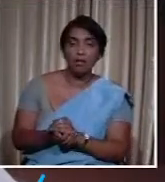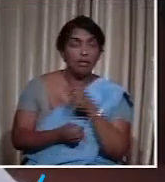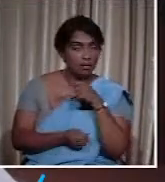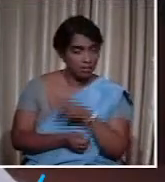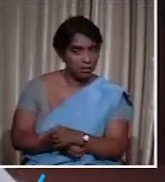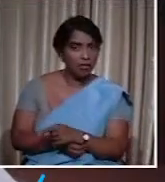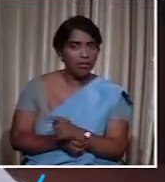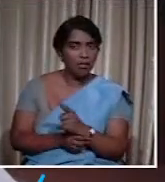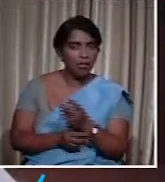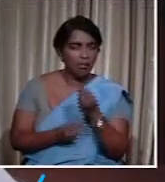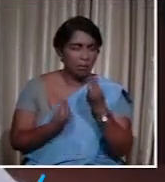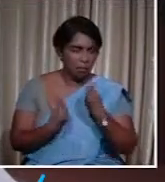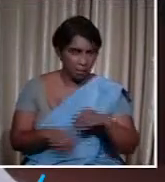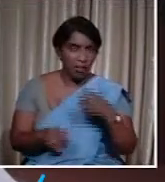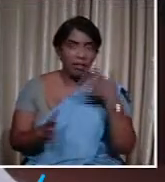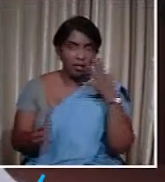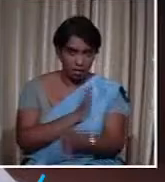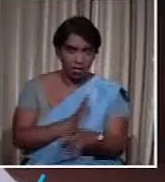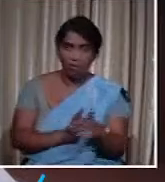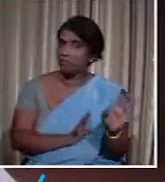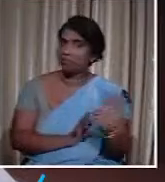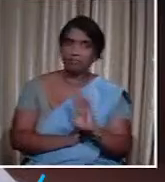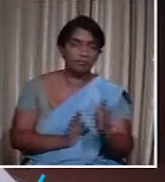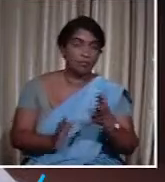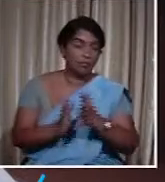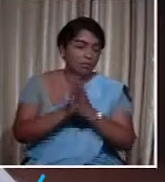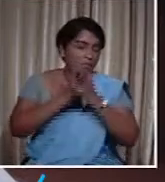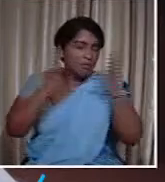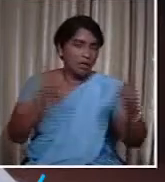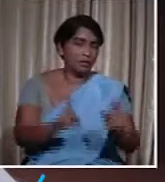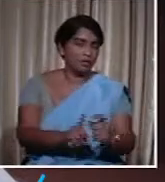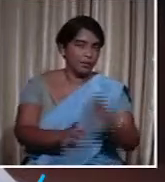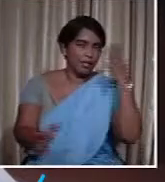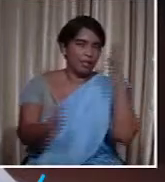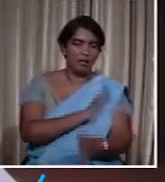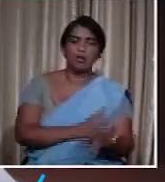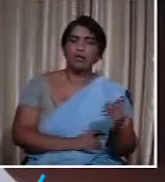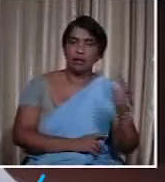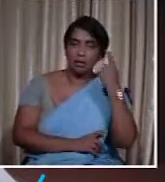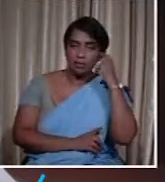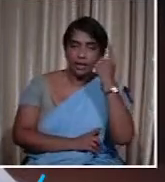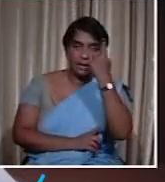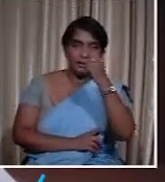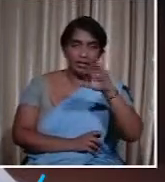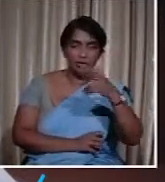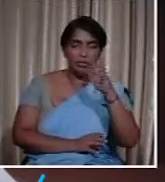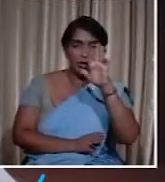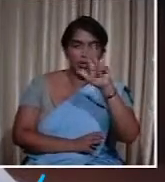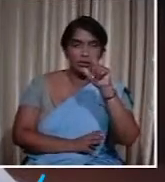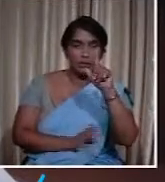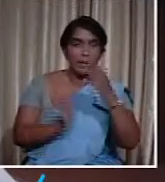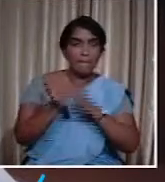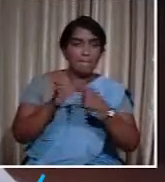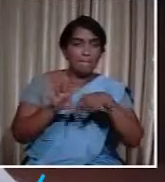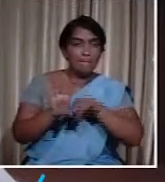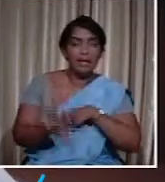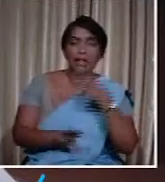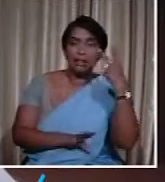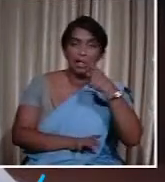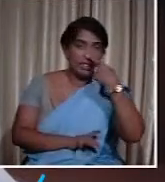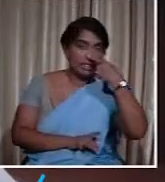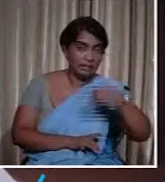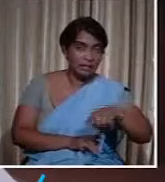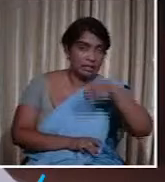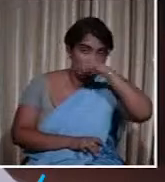එය සරල අත්වරද්දද මම මාරාන්තික අත්වරදි ඔබතුමා දන්න 1997 මේ මාසේ දෙවනිදා තායිලන්තේ මේ